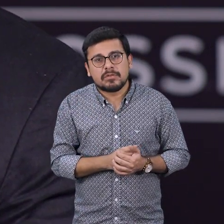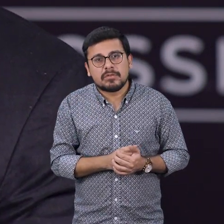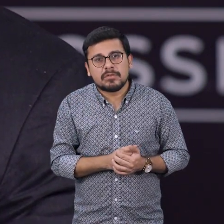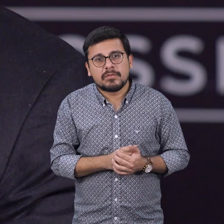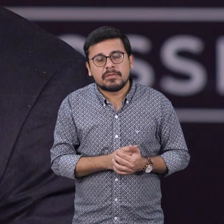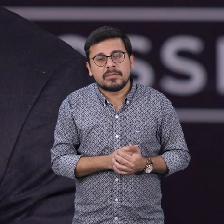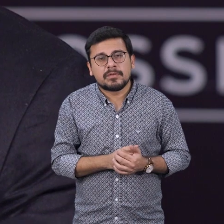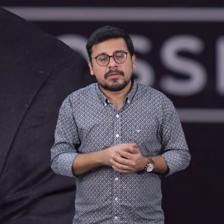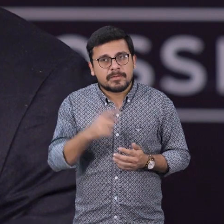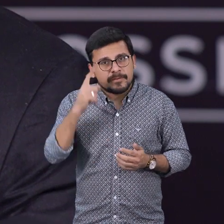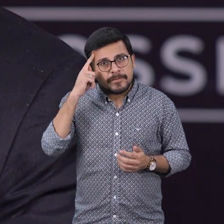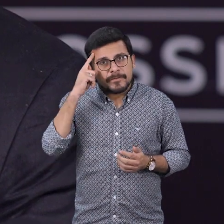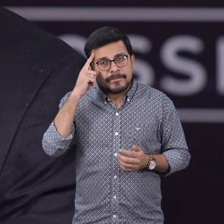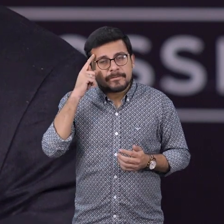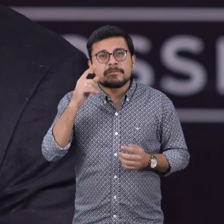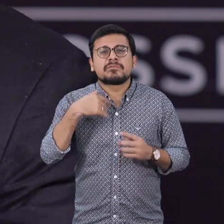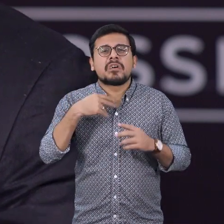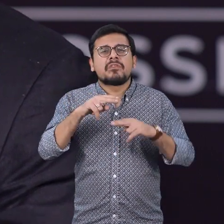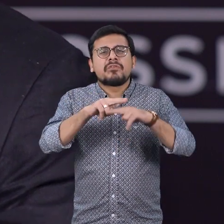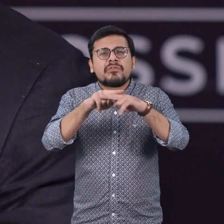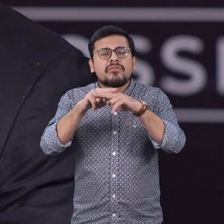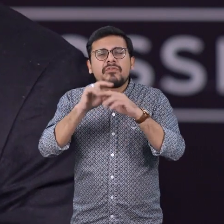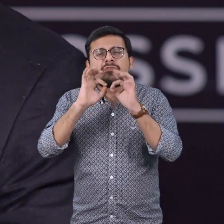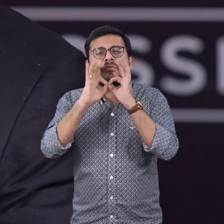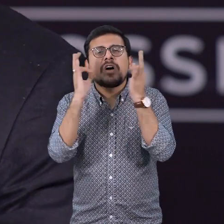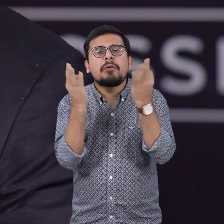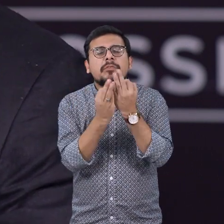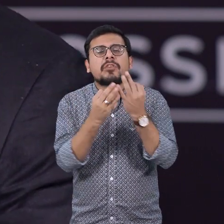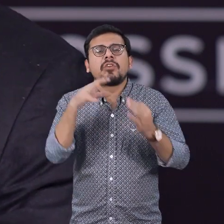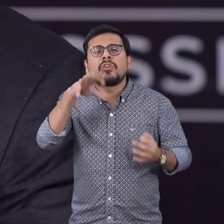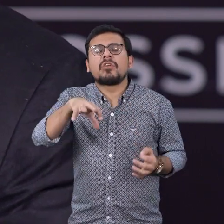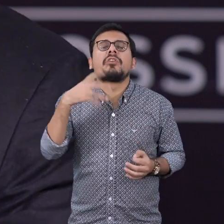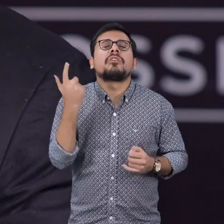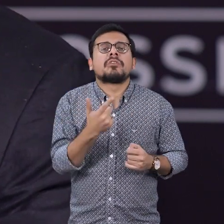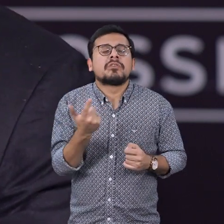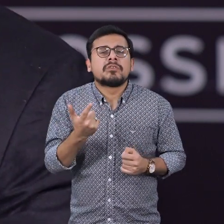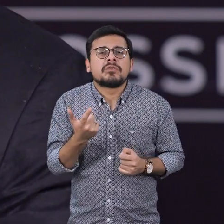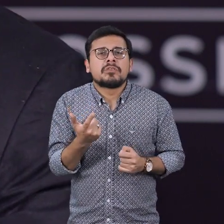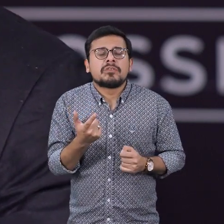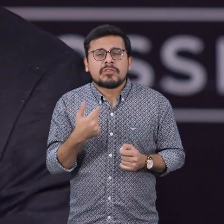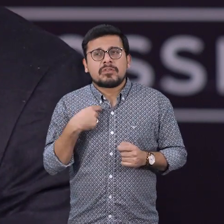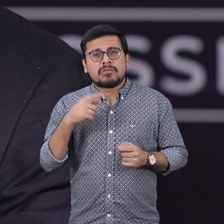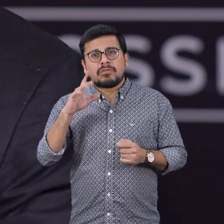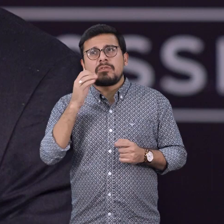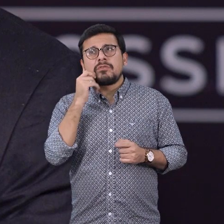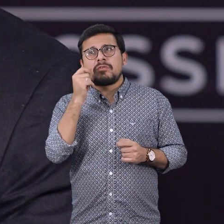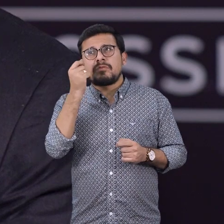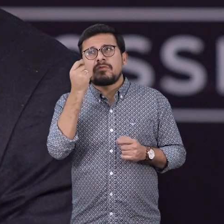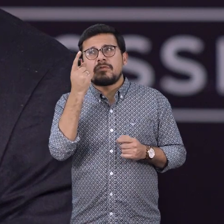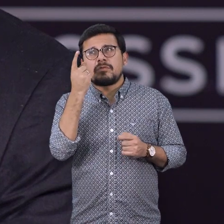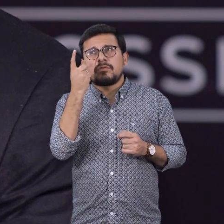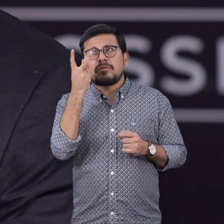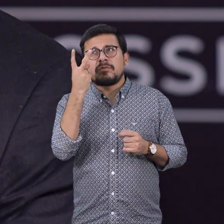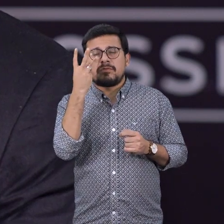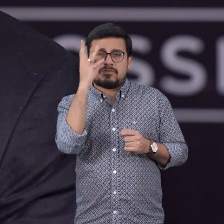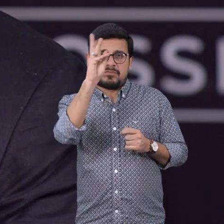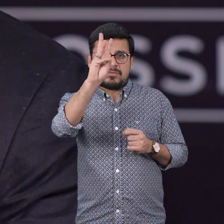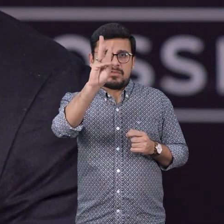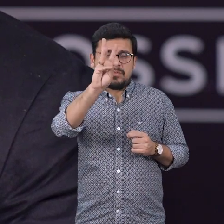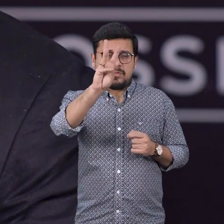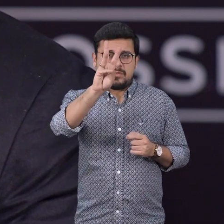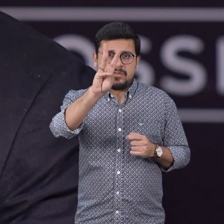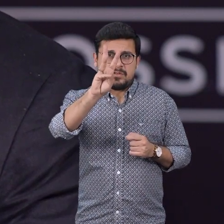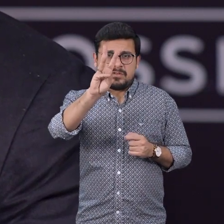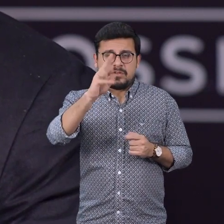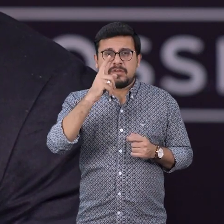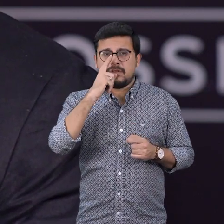doing something today in a positive or in a authentic way, آپ کو اللہ